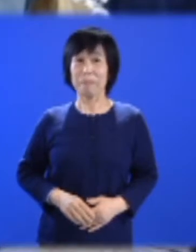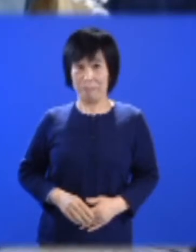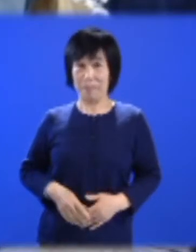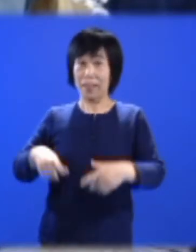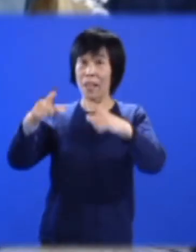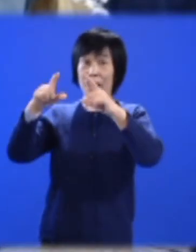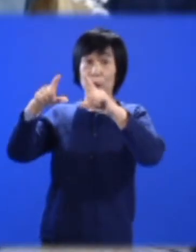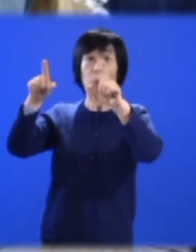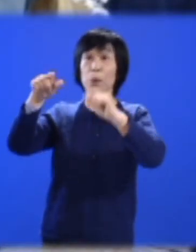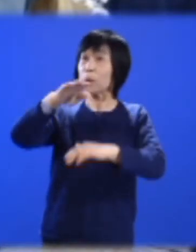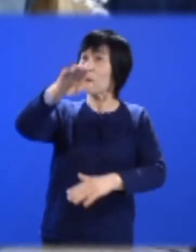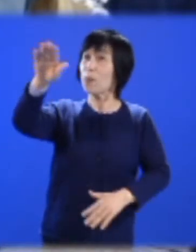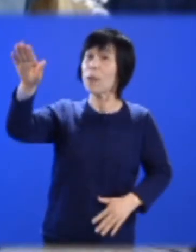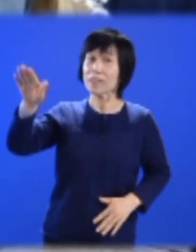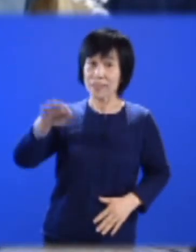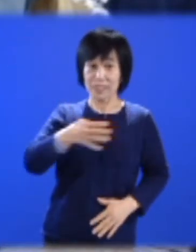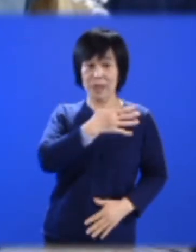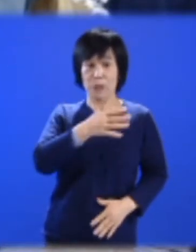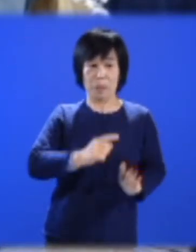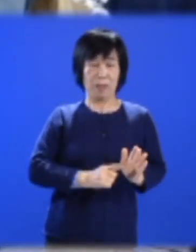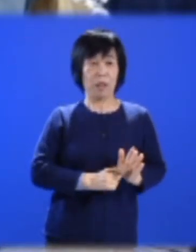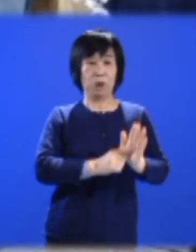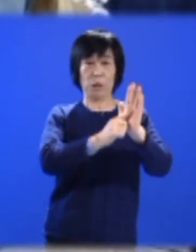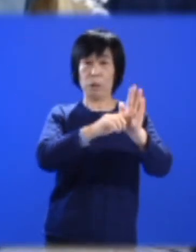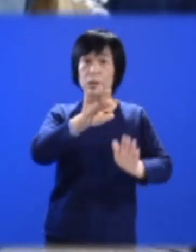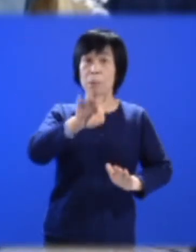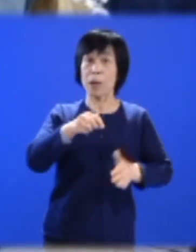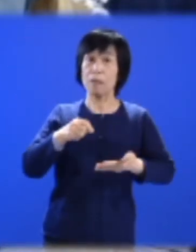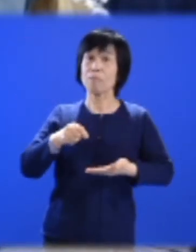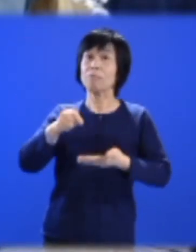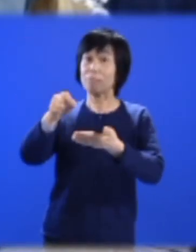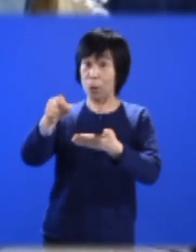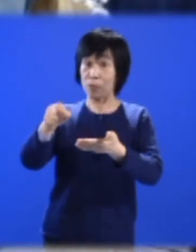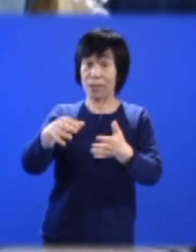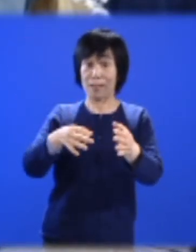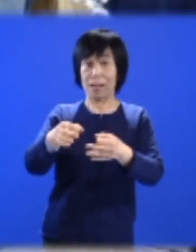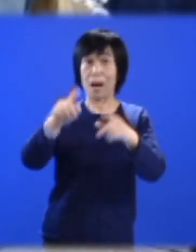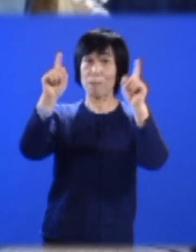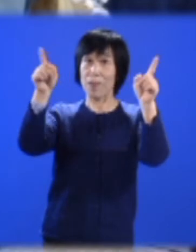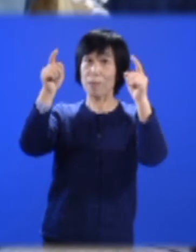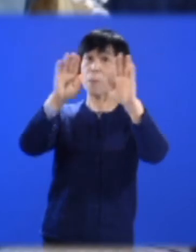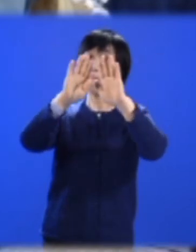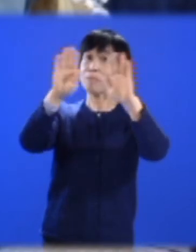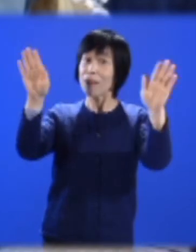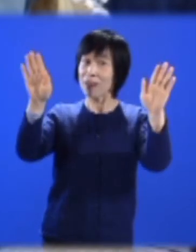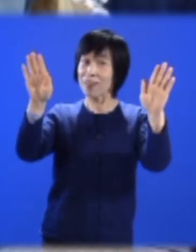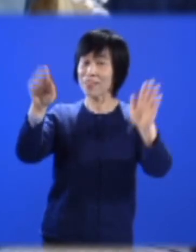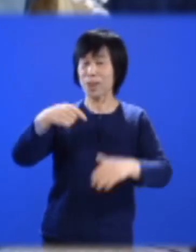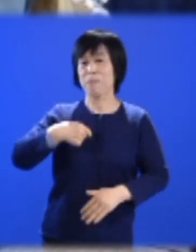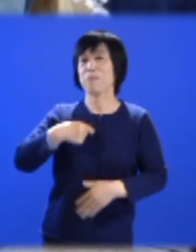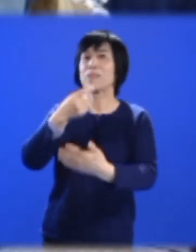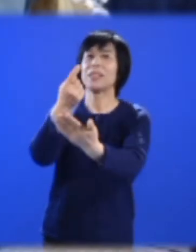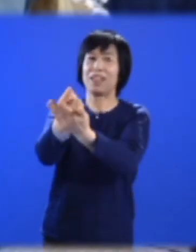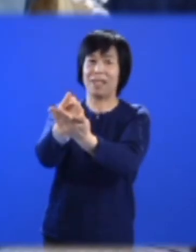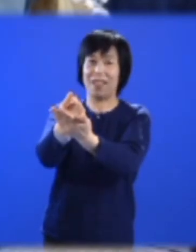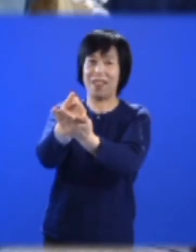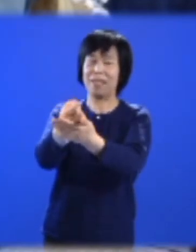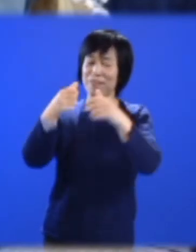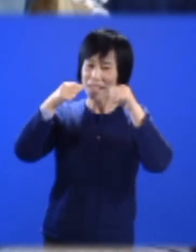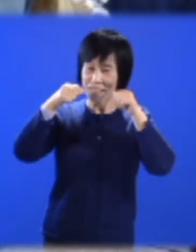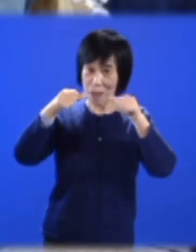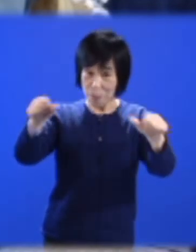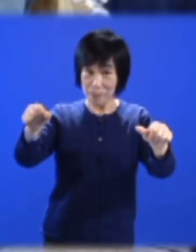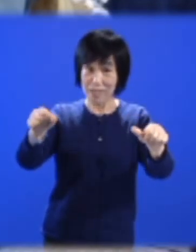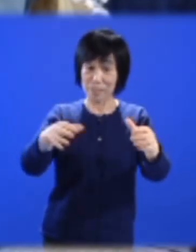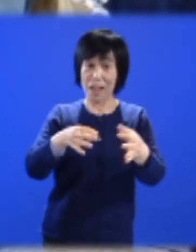四日市市が首都圏で行うシティセールスのイベントに参加するなど、かぶせ茶を PR し、販路